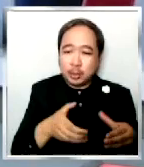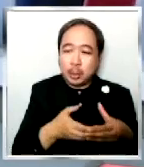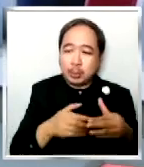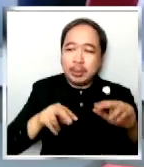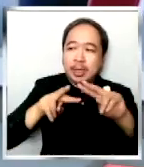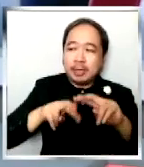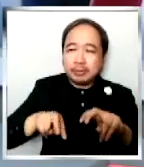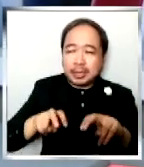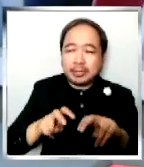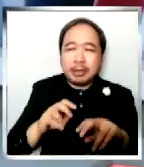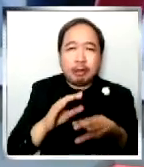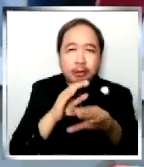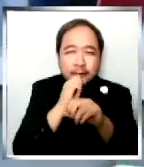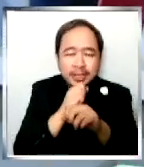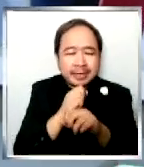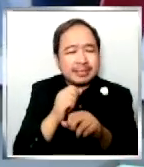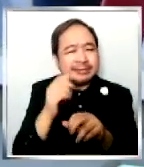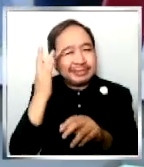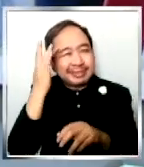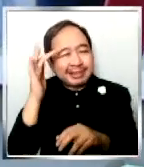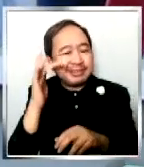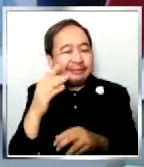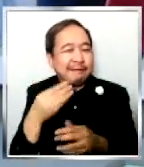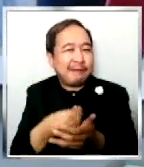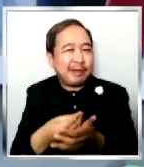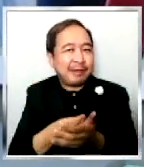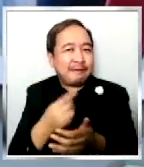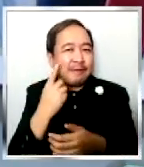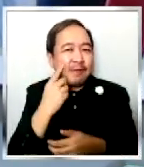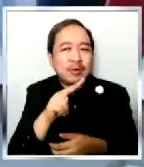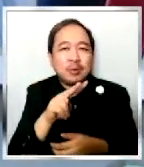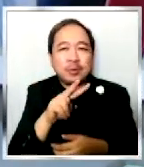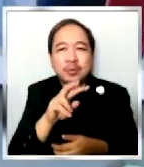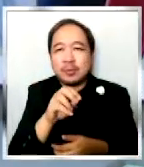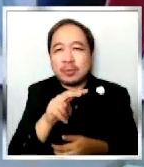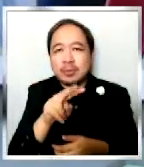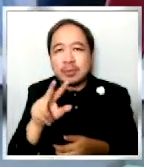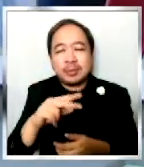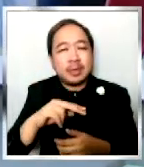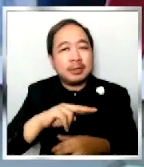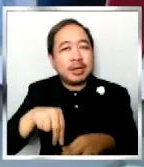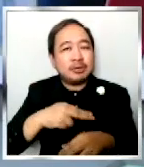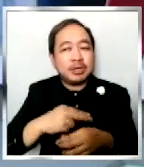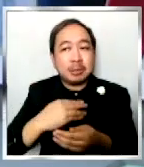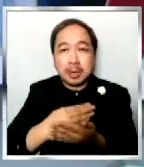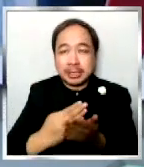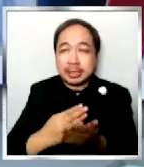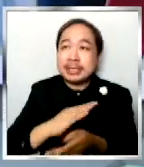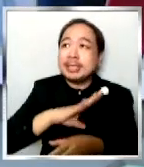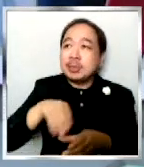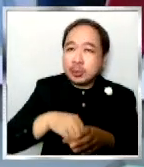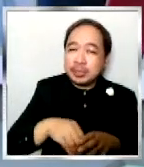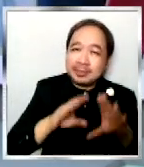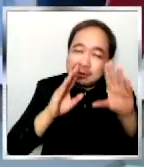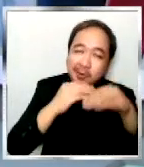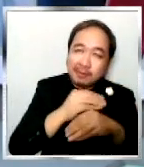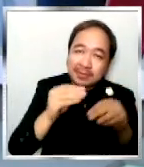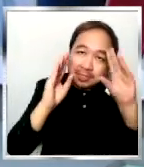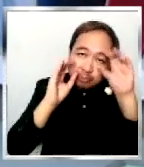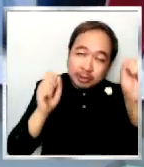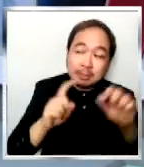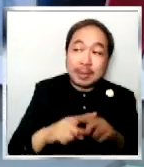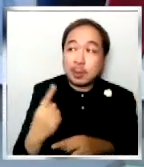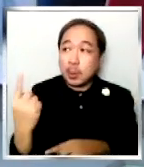and intelligence fund sa 2023 national budget, kabilang ang para sa Office of the President. Pero sabi ng isang